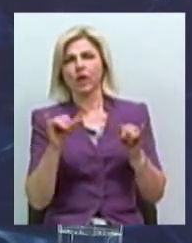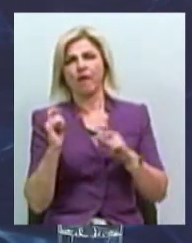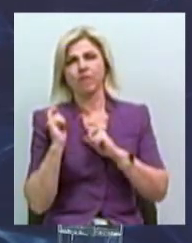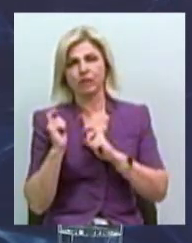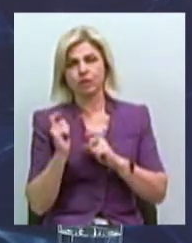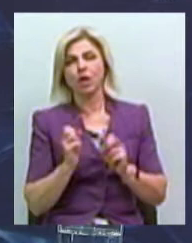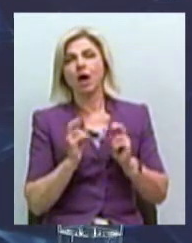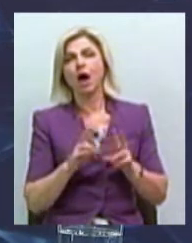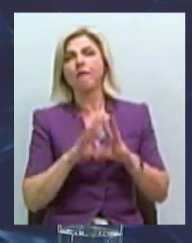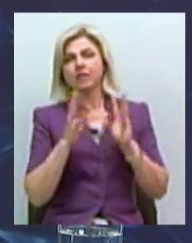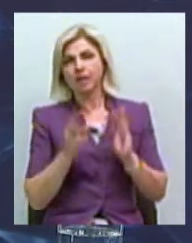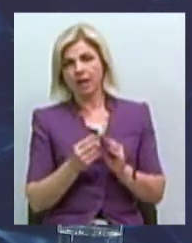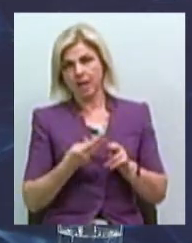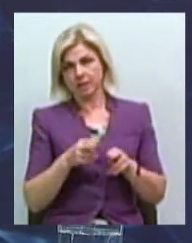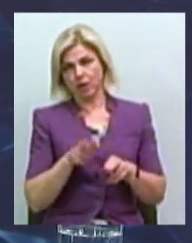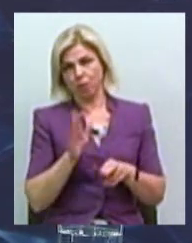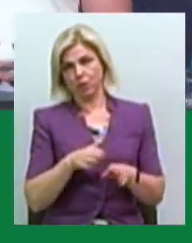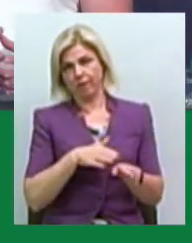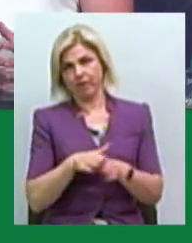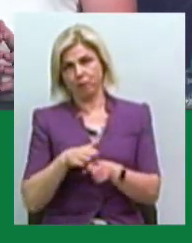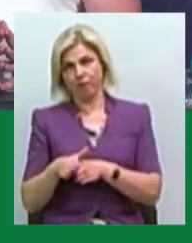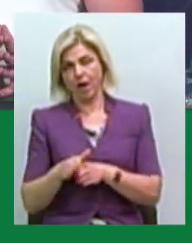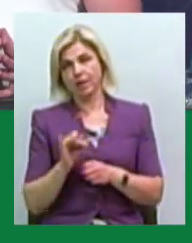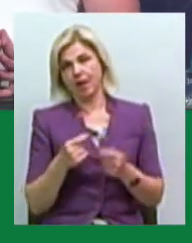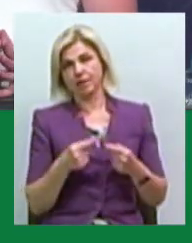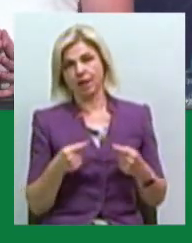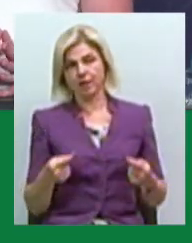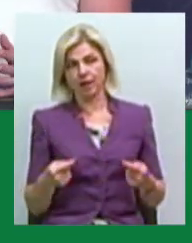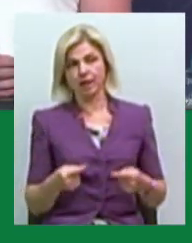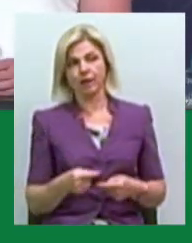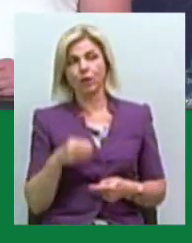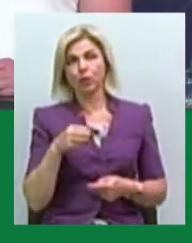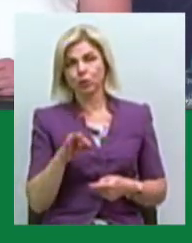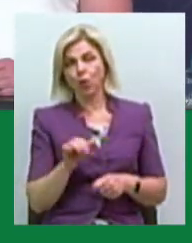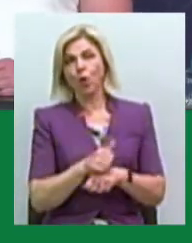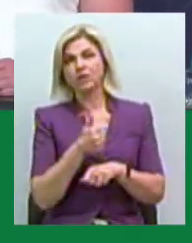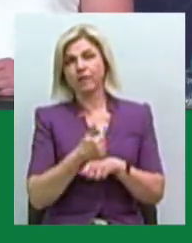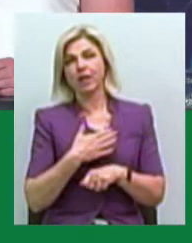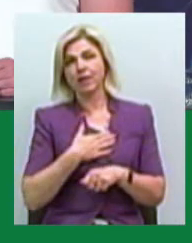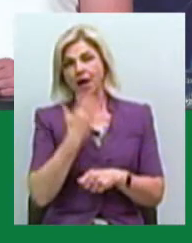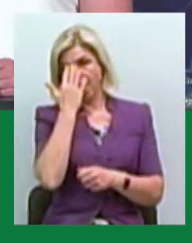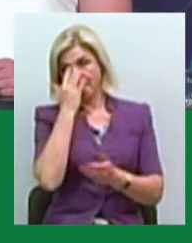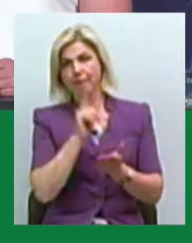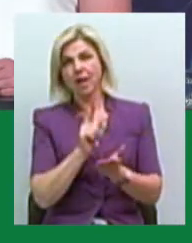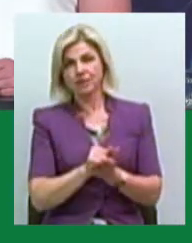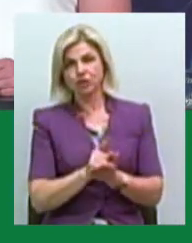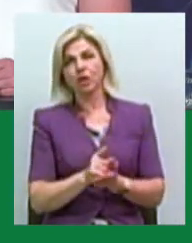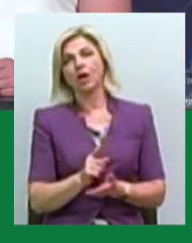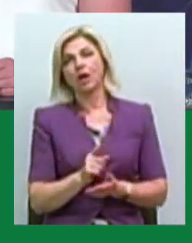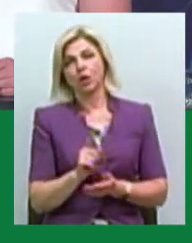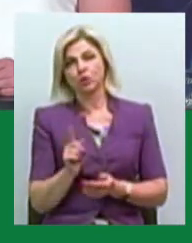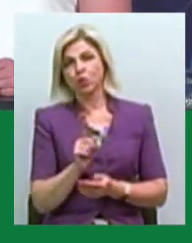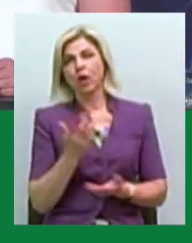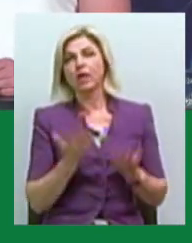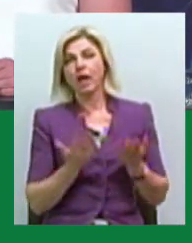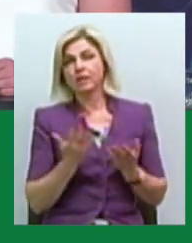як взагалі це буде відбуватися, і так далі. От, то основний наш меседж мій в тому, що